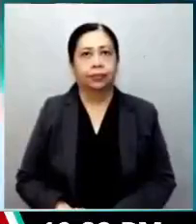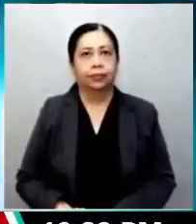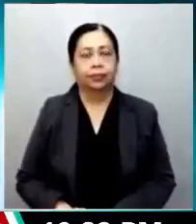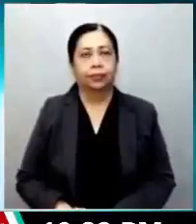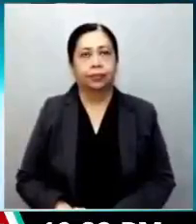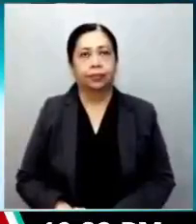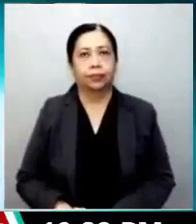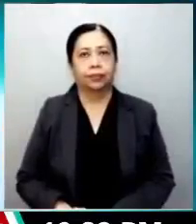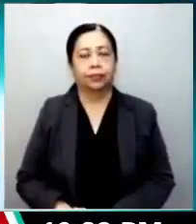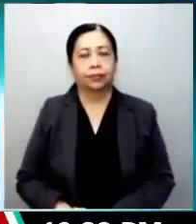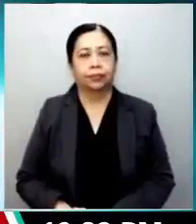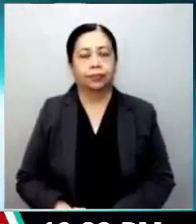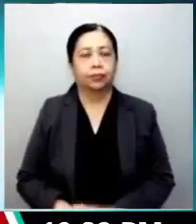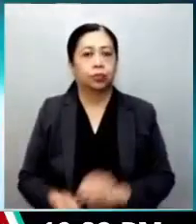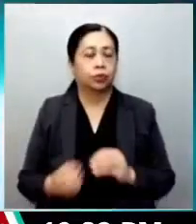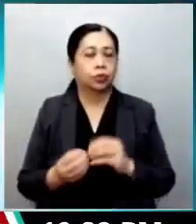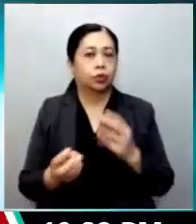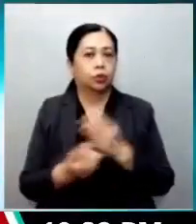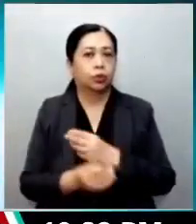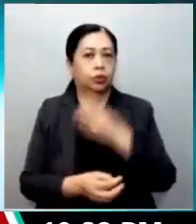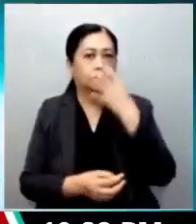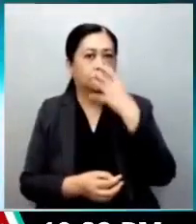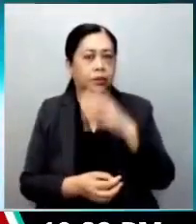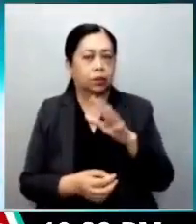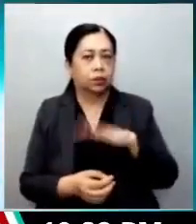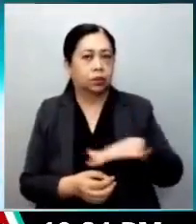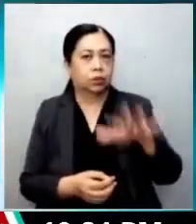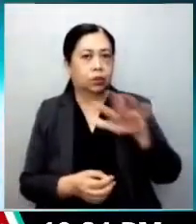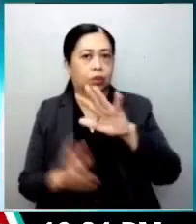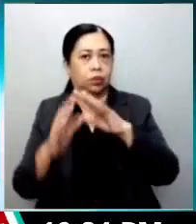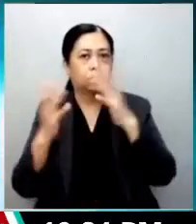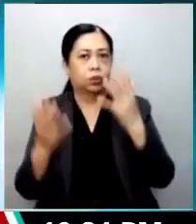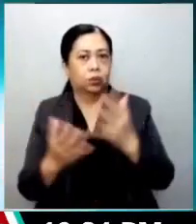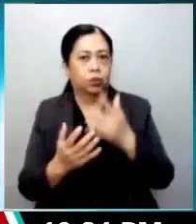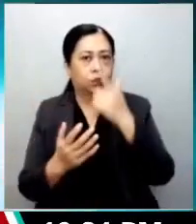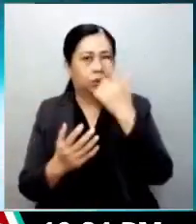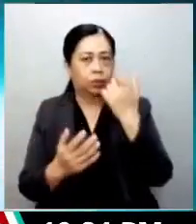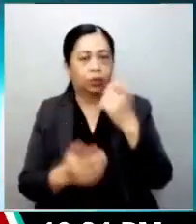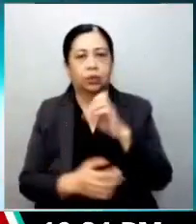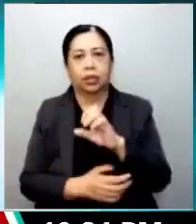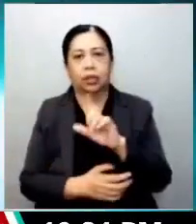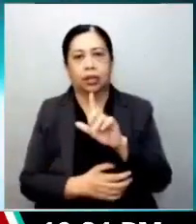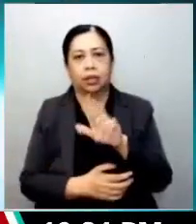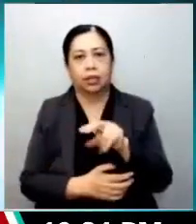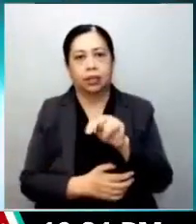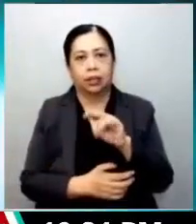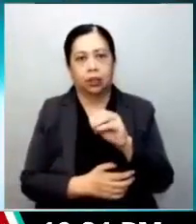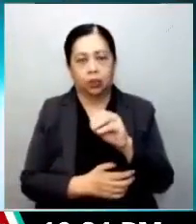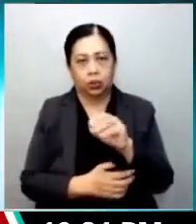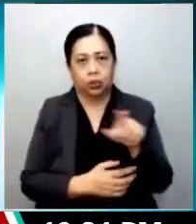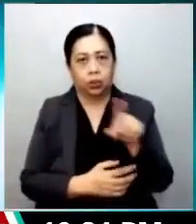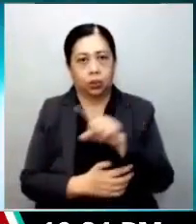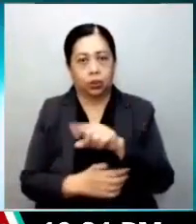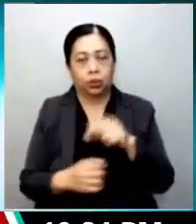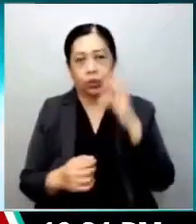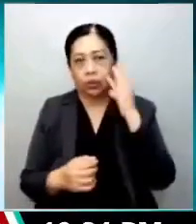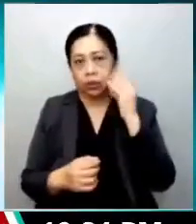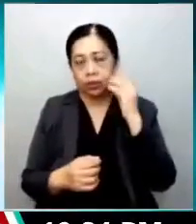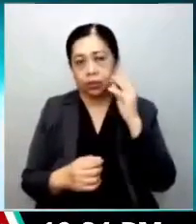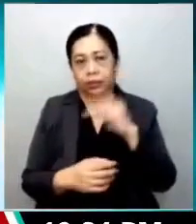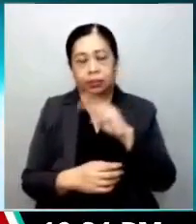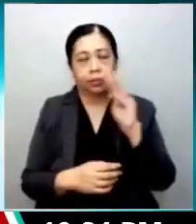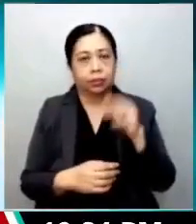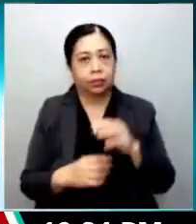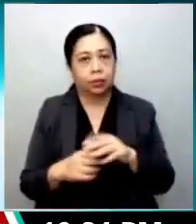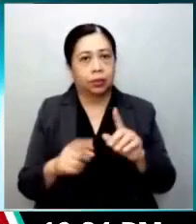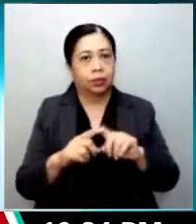Nagtitindi pa ang init ng panahon sa buong mundo dahil sa El Nino. Pero ang maalinsang ang panahon na nararanasan sa Metro Manila at iba pang bahagi